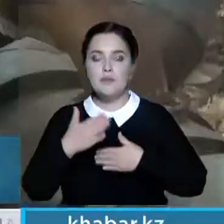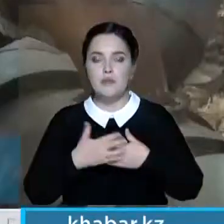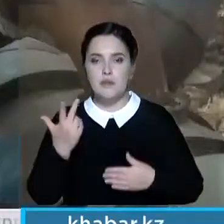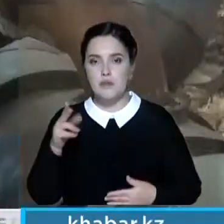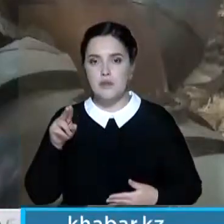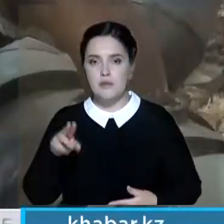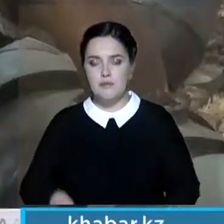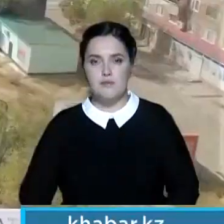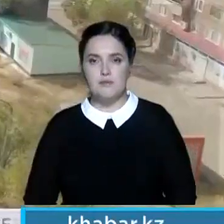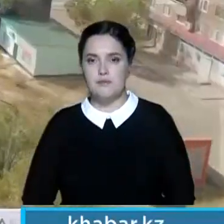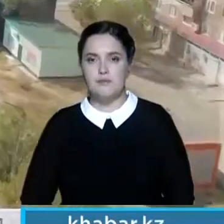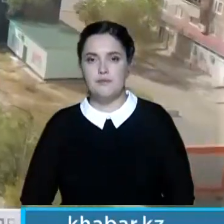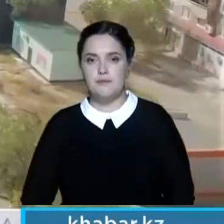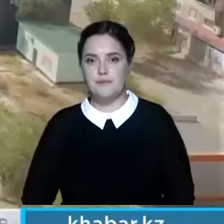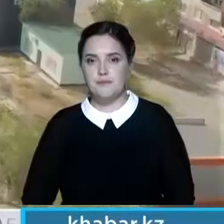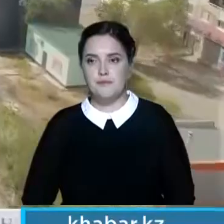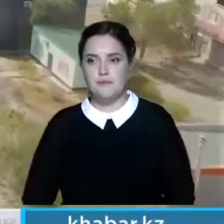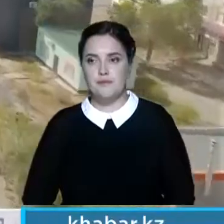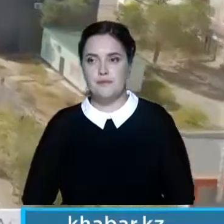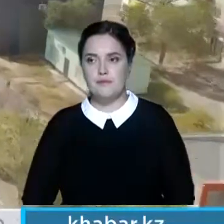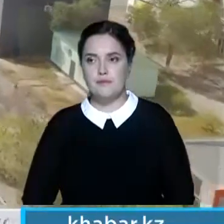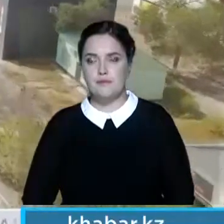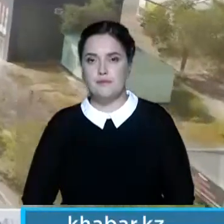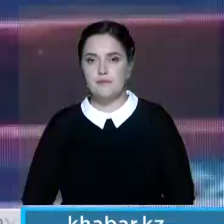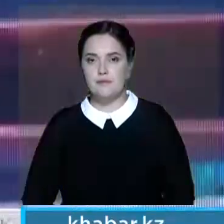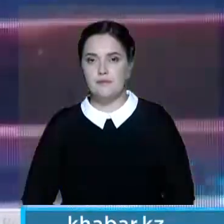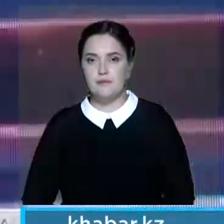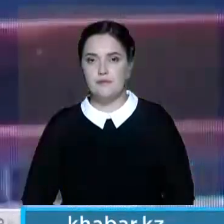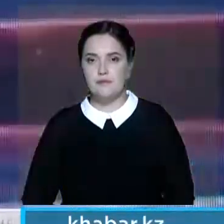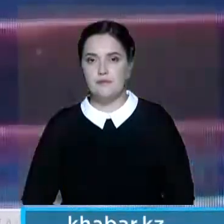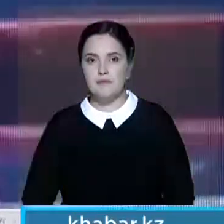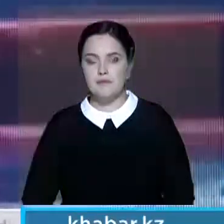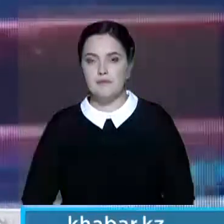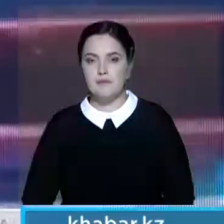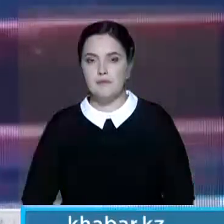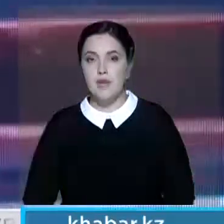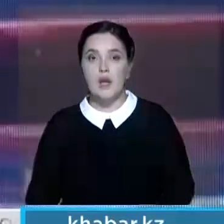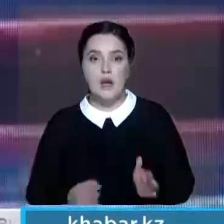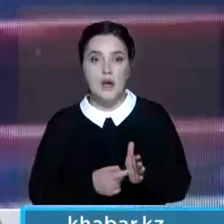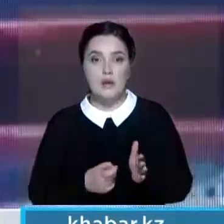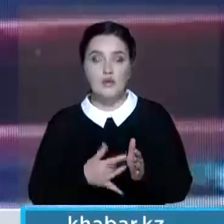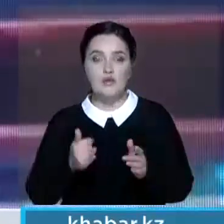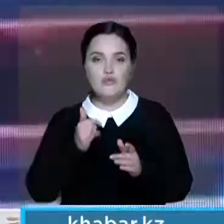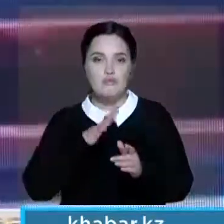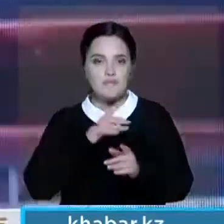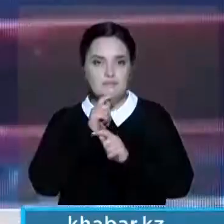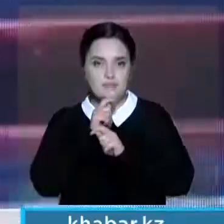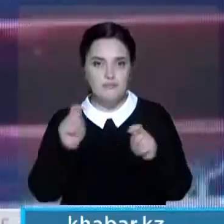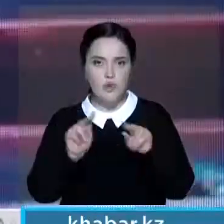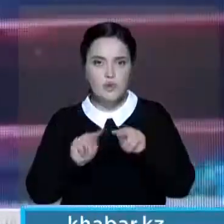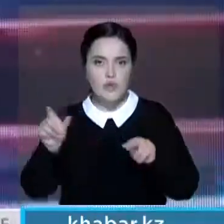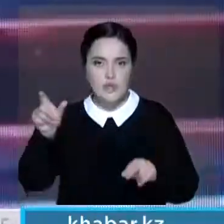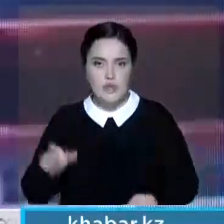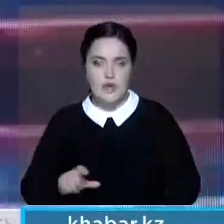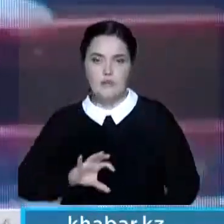3 километров. Анастасия Сулейманова, область Улытау, Хабар. Продолжаем выпуск. В Караганде сегодня наградили учителей.